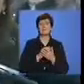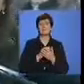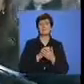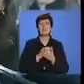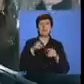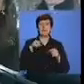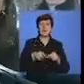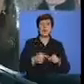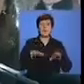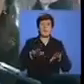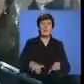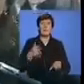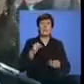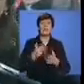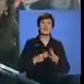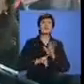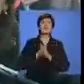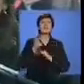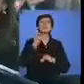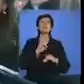в том месте, где делается история,